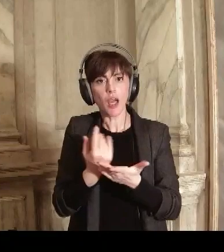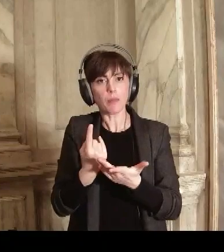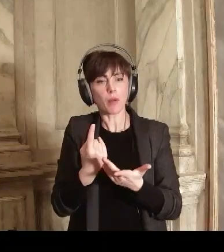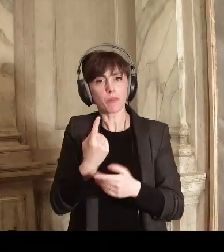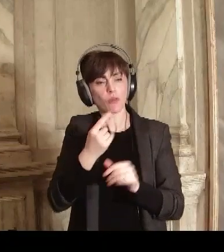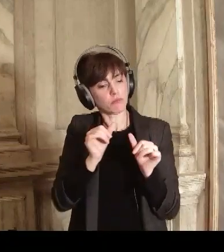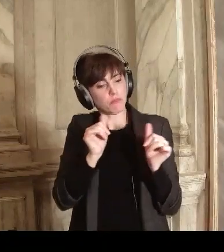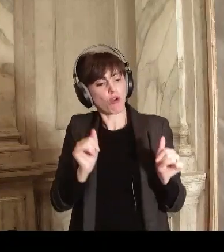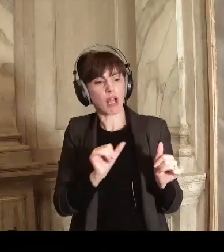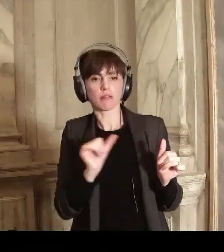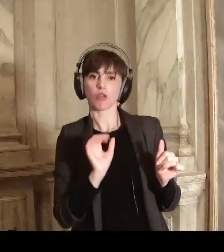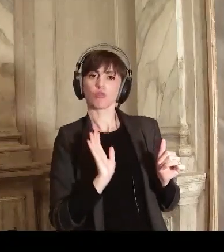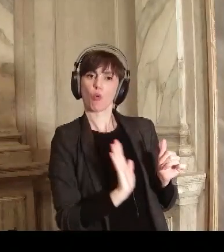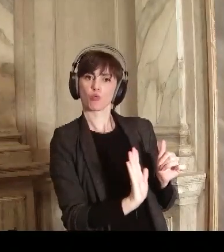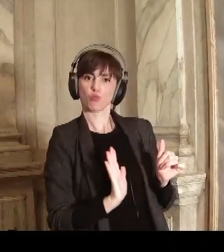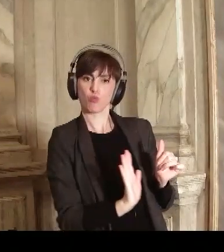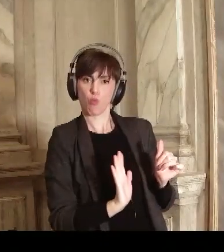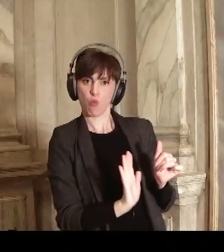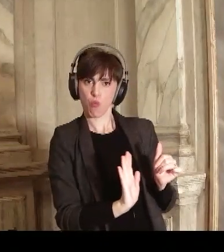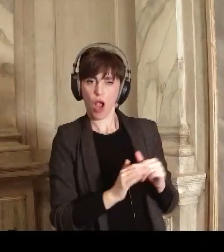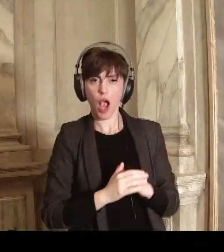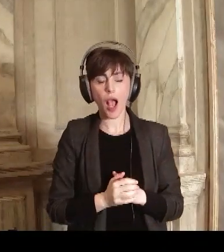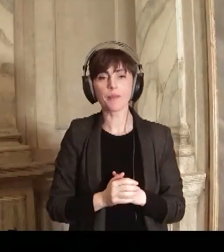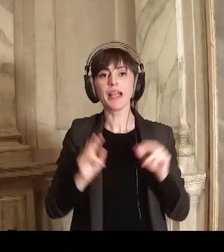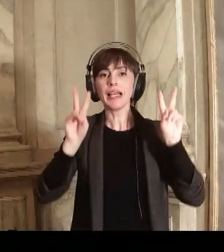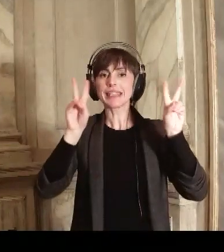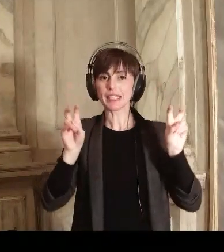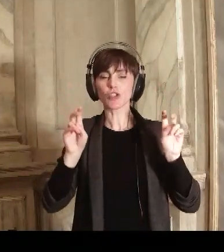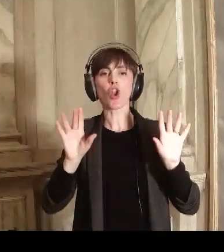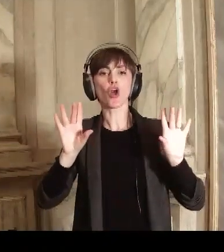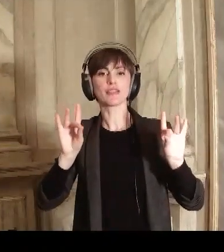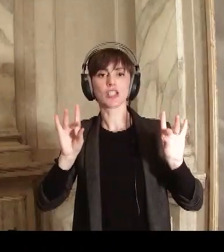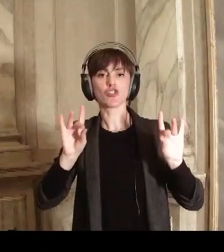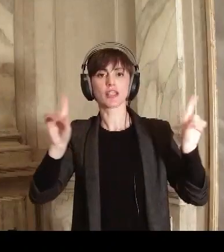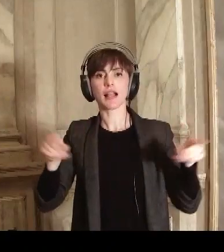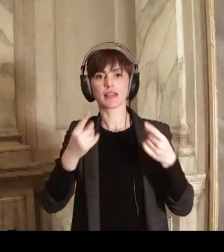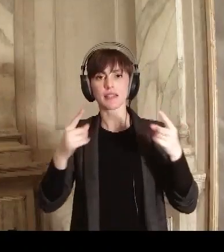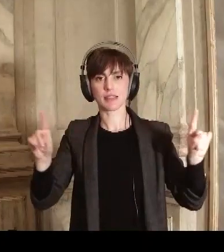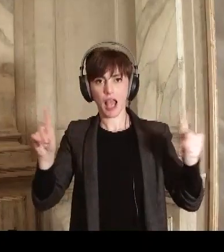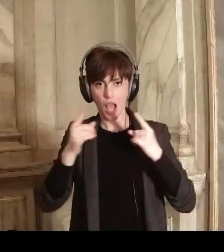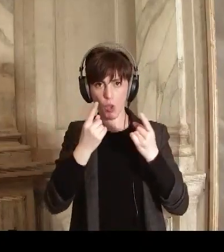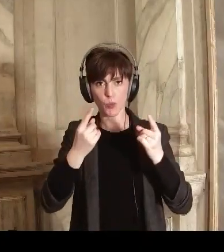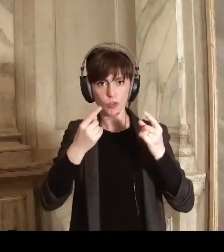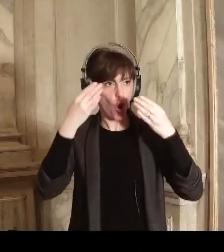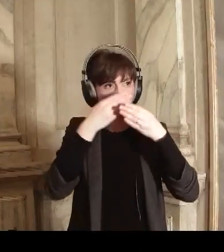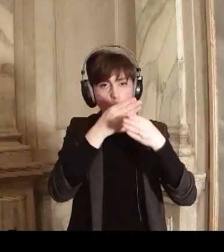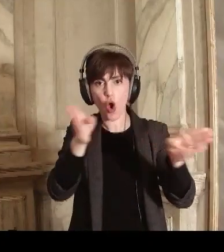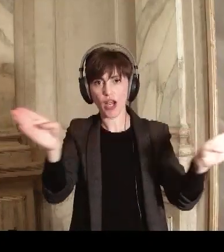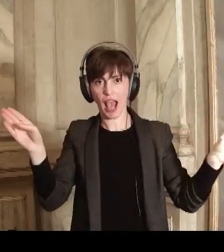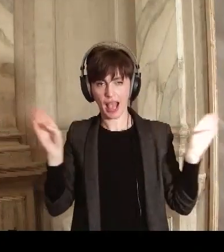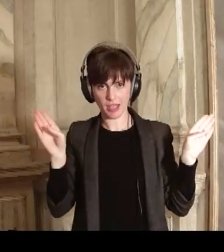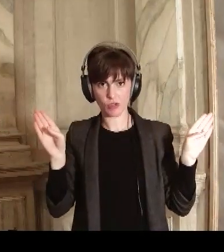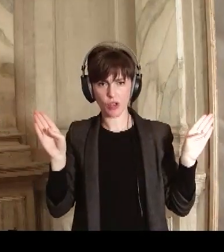Nella sezione intitolata Digital Sound Horizons vengono presentati i progetti di giovanissimi compositori